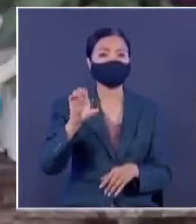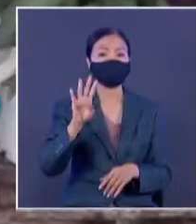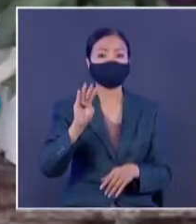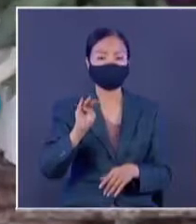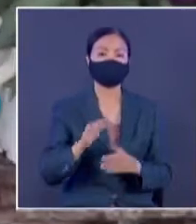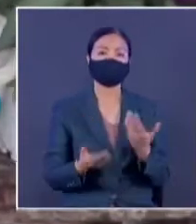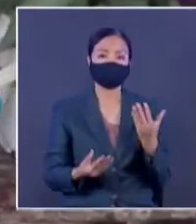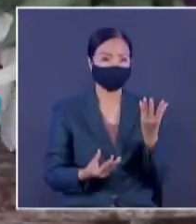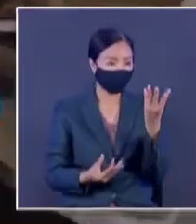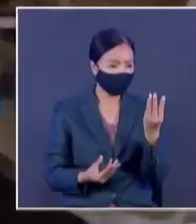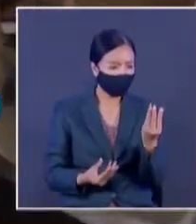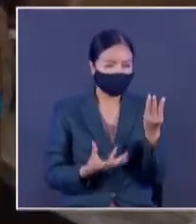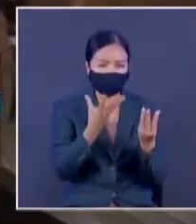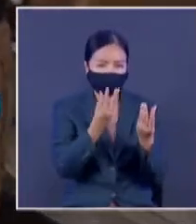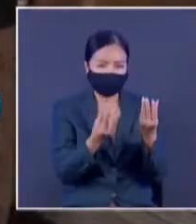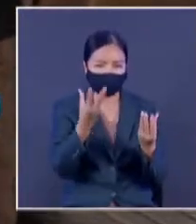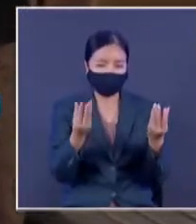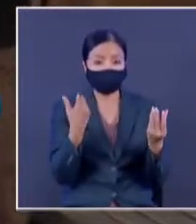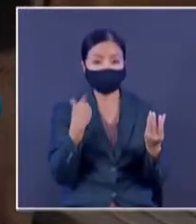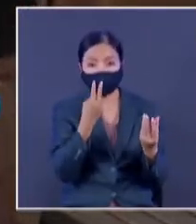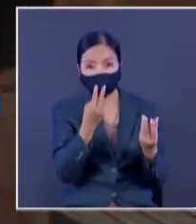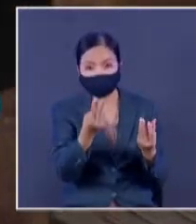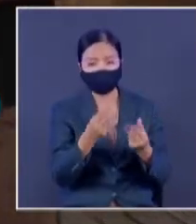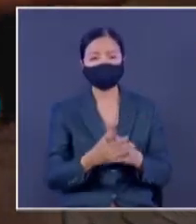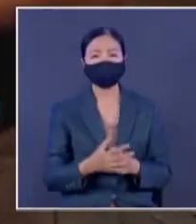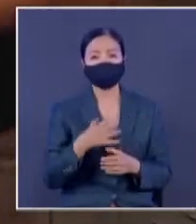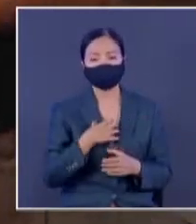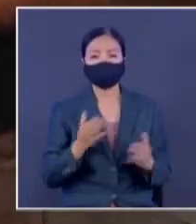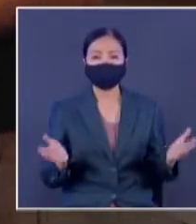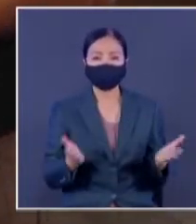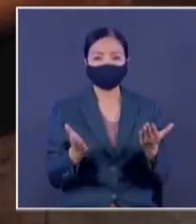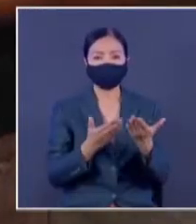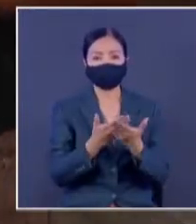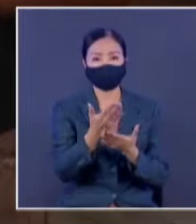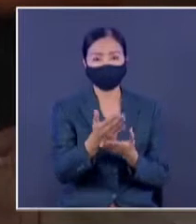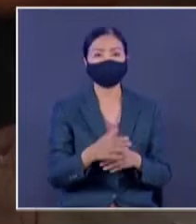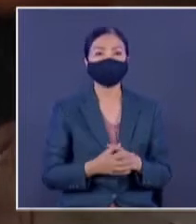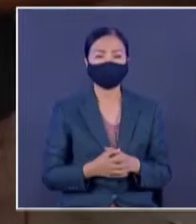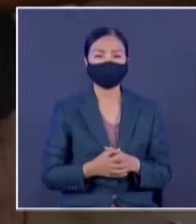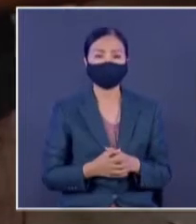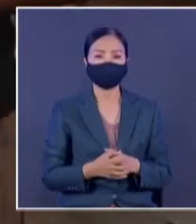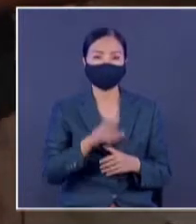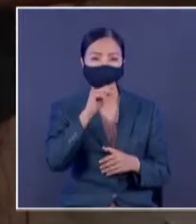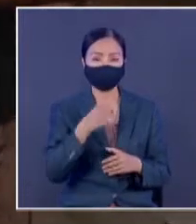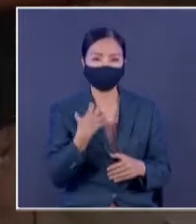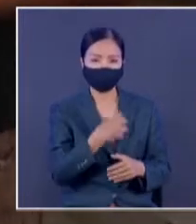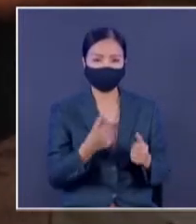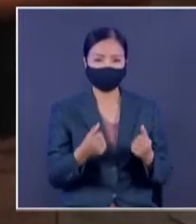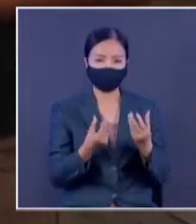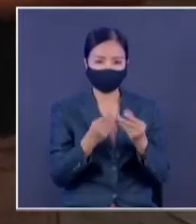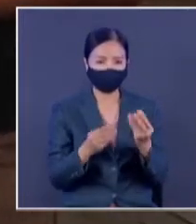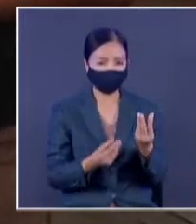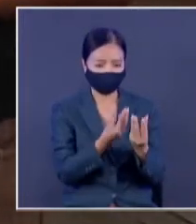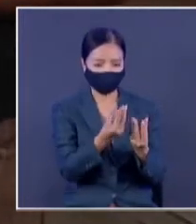120-140 บาทแล้วแต่ขนาดว่าจะเล็กกลางใหญ่คุณผู้ชมที่อยากสนับสนุนนะคะสนับสนุนเป็ดอารมณ์ดีไข่เป็ดอารมณ์ดี